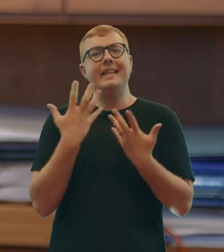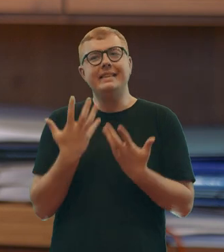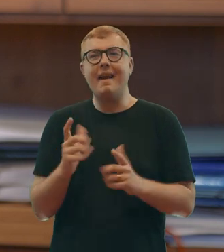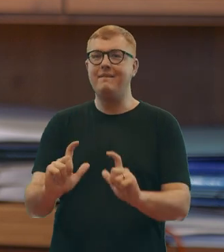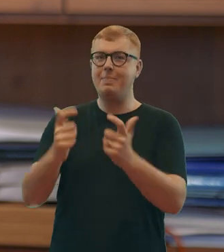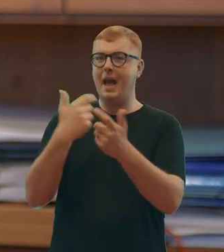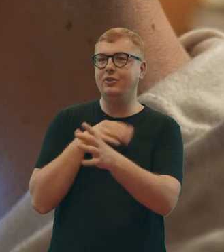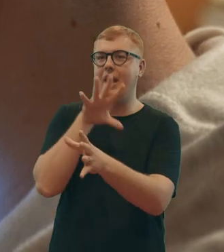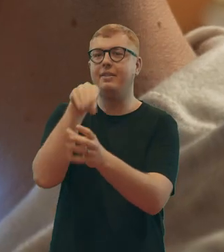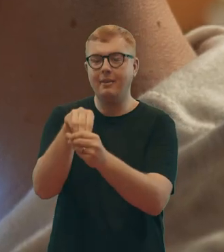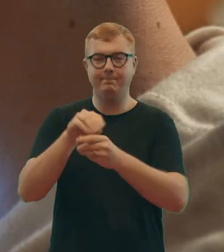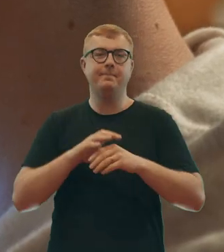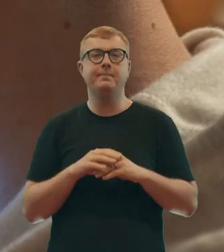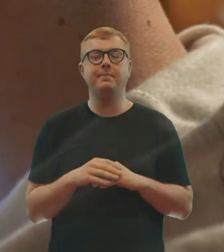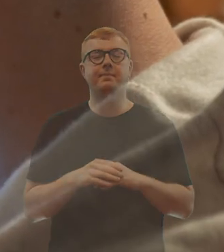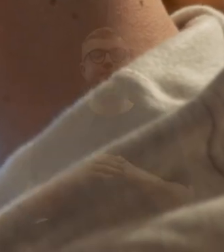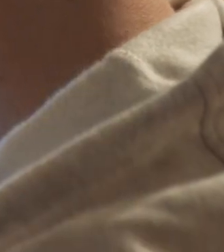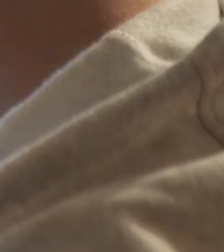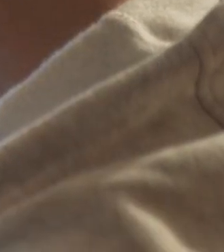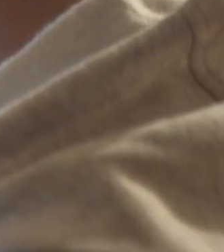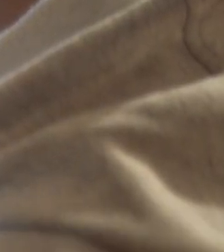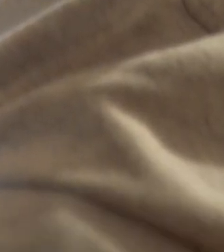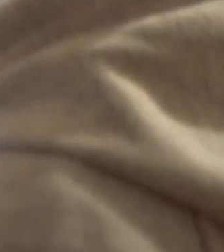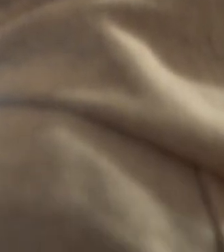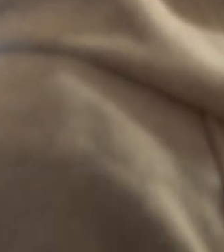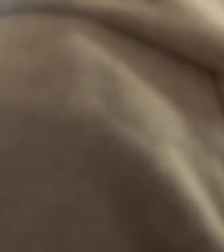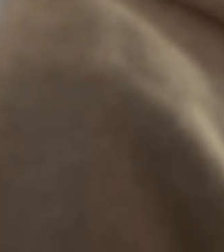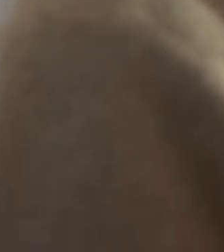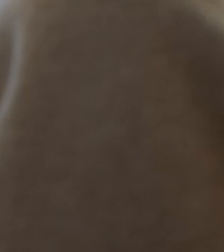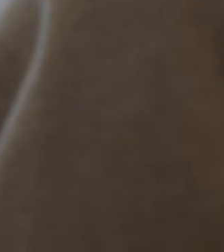pociągów, żeby wziąć udział w takim wydarzeniu.